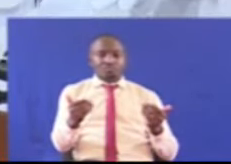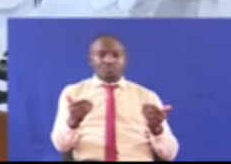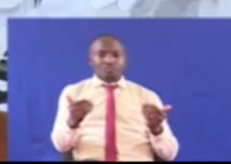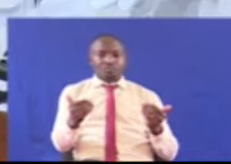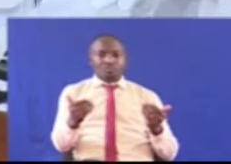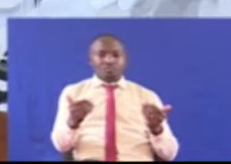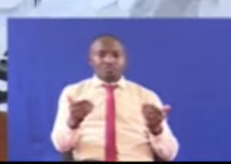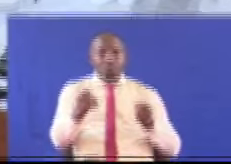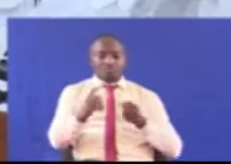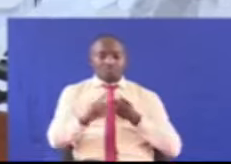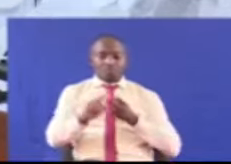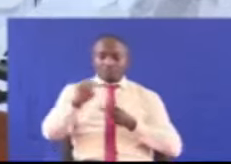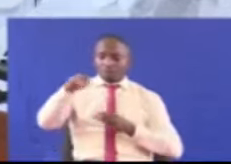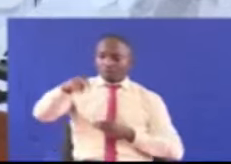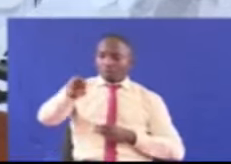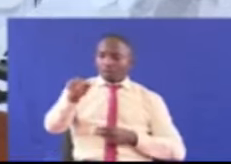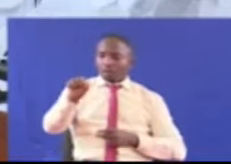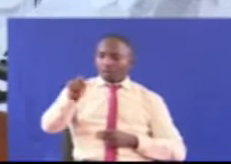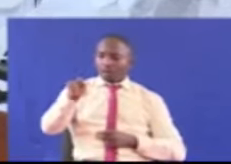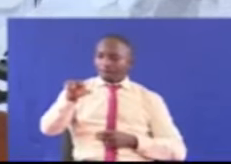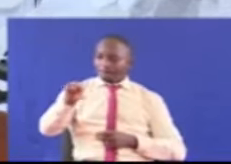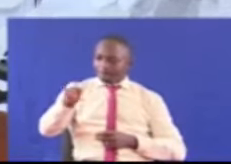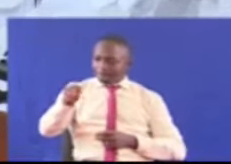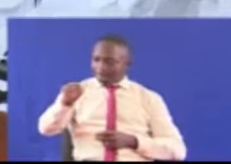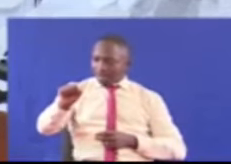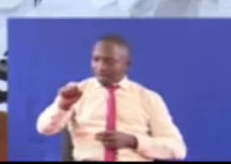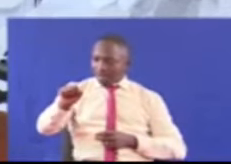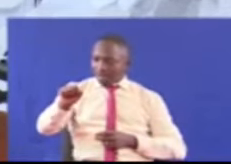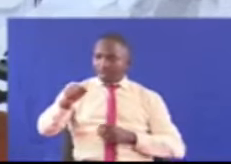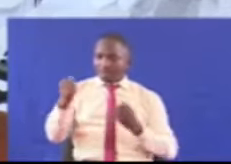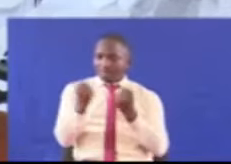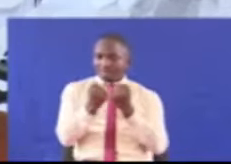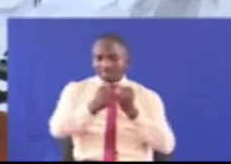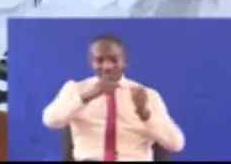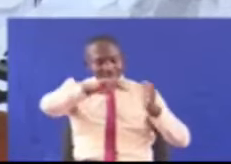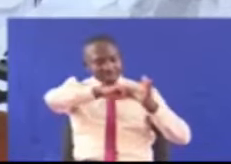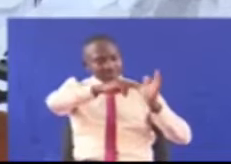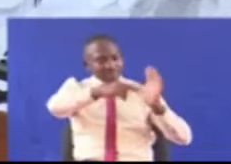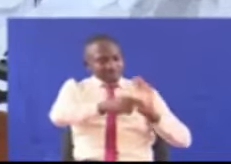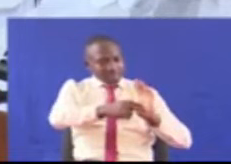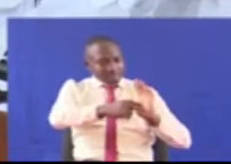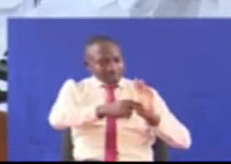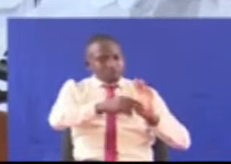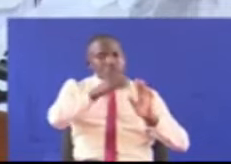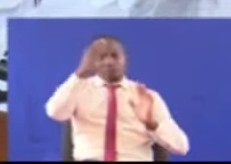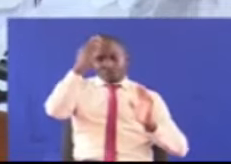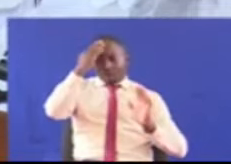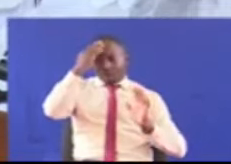Mwagama alishafanya mkakati wa kujua tunaingia kura tungapi.